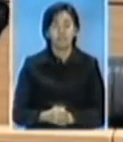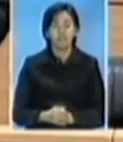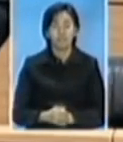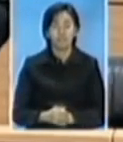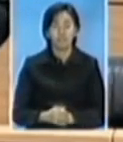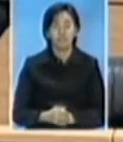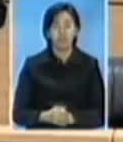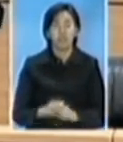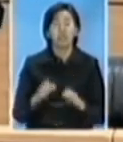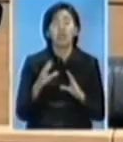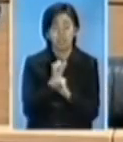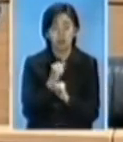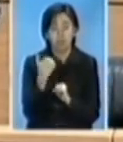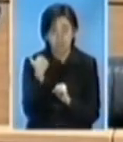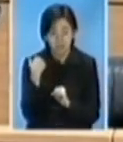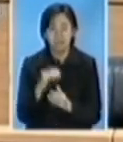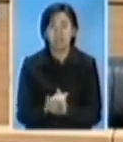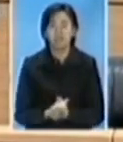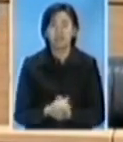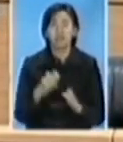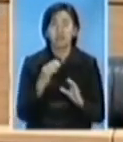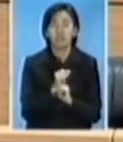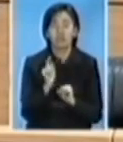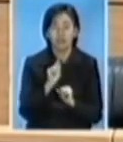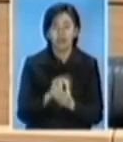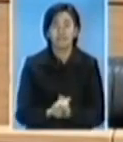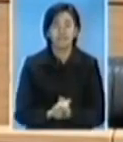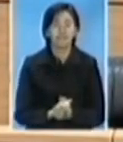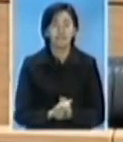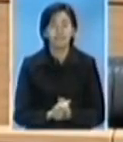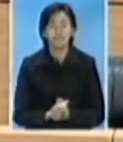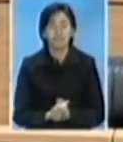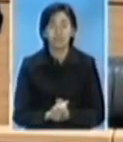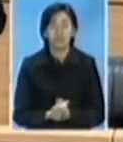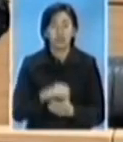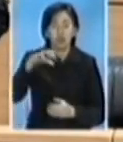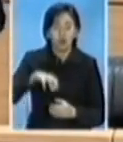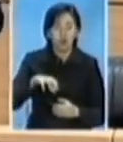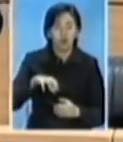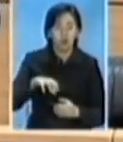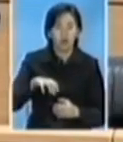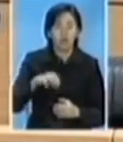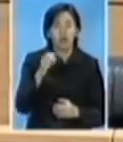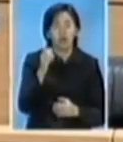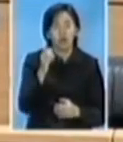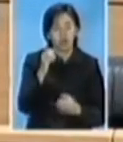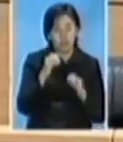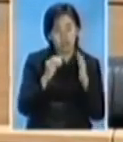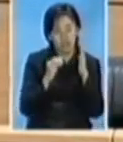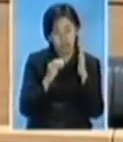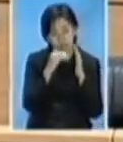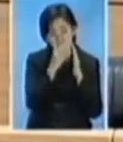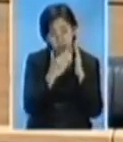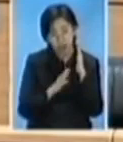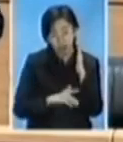ได้ทำผลสรุปออกมาแล้วว่าต้องลดอำนาจขององค์การบริหารส่วนภูมิภา